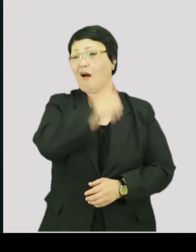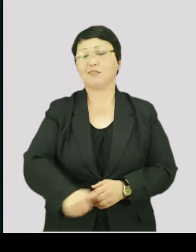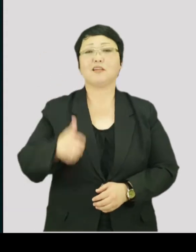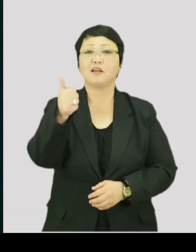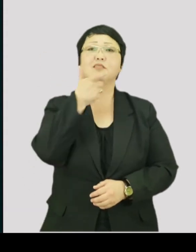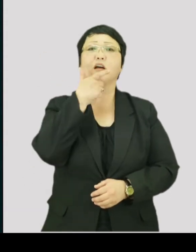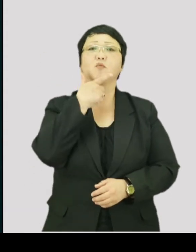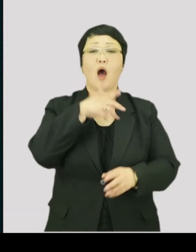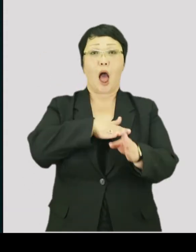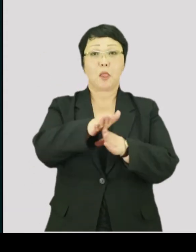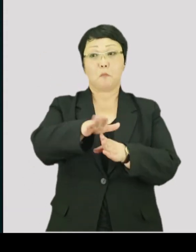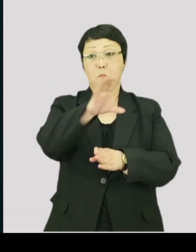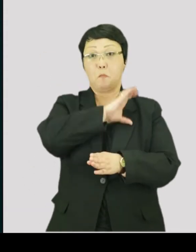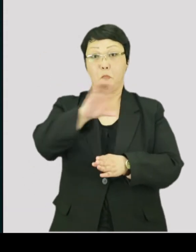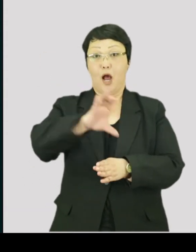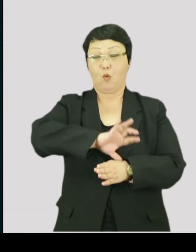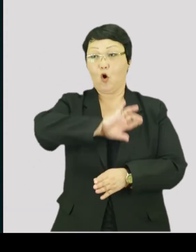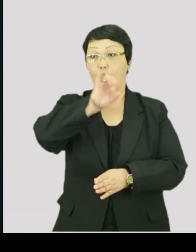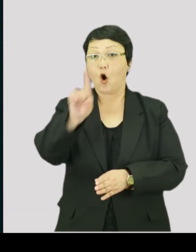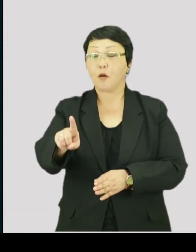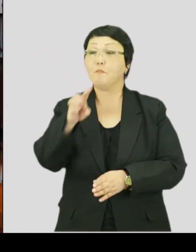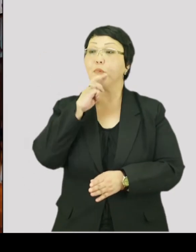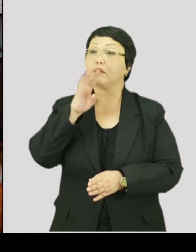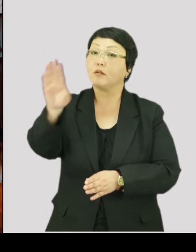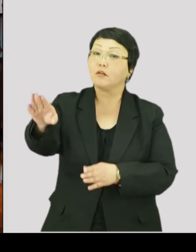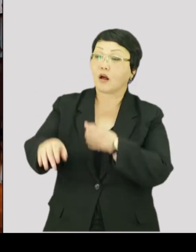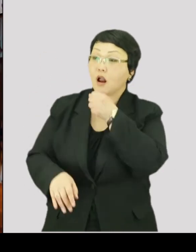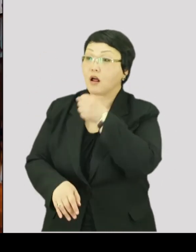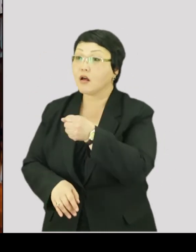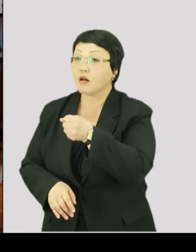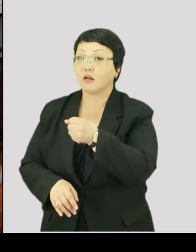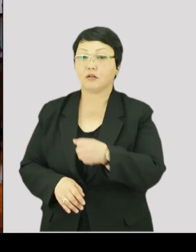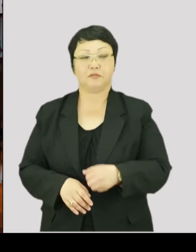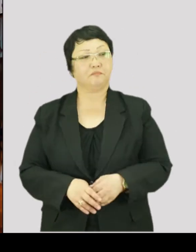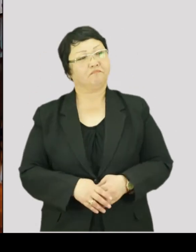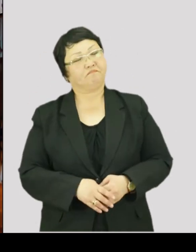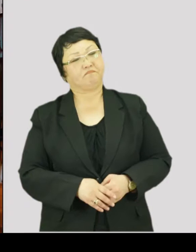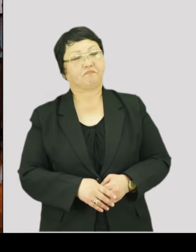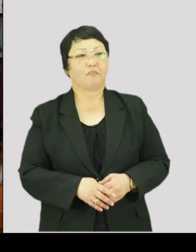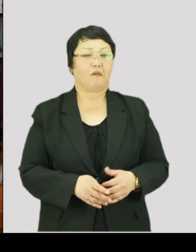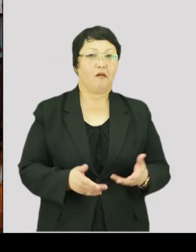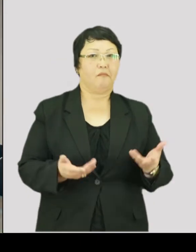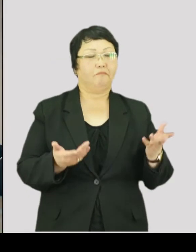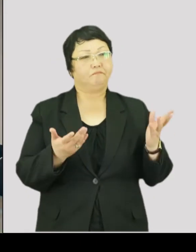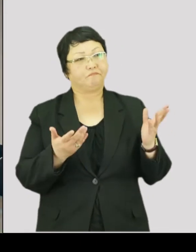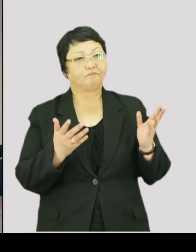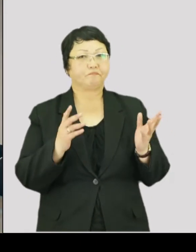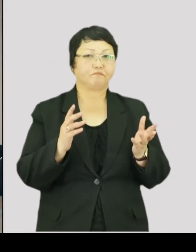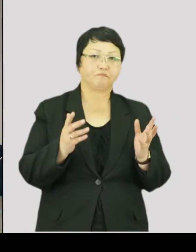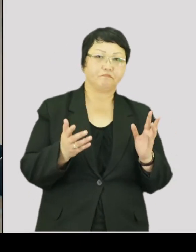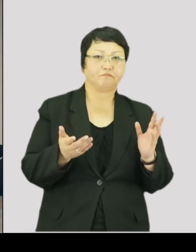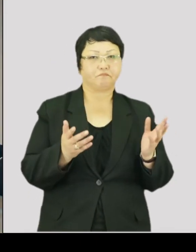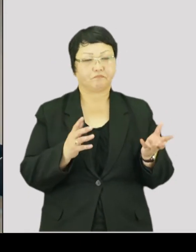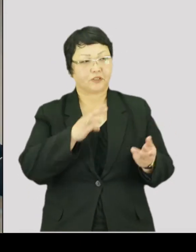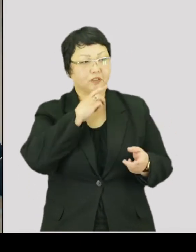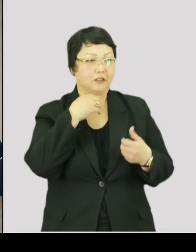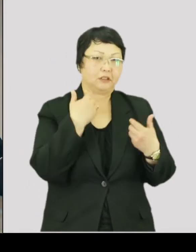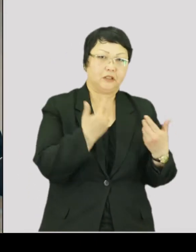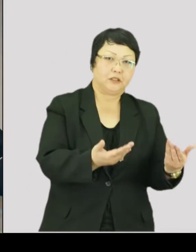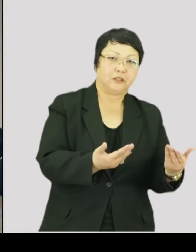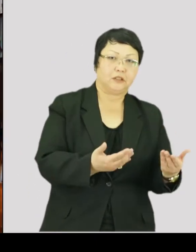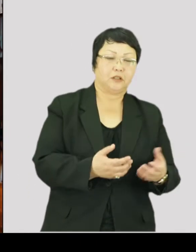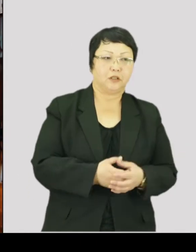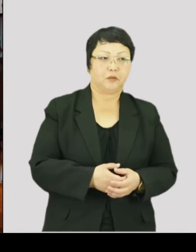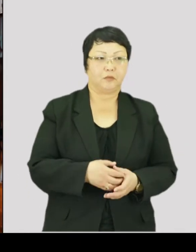байна. Албан байгууллагууд руу ороод мэдээлэл авахд бол жоохон цензуртэй мэдээлэл өгöd идэх талтай. Аливаа мэдээллийг